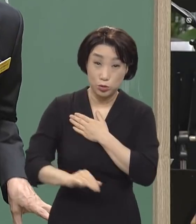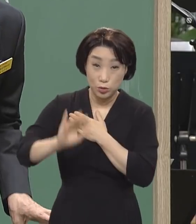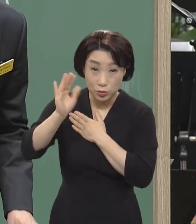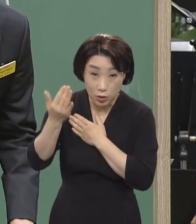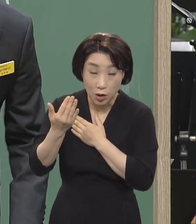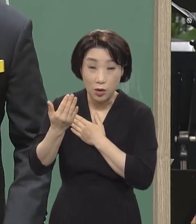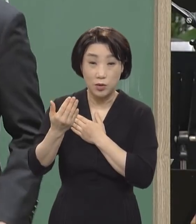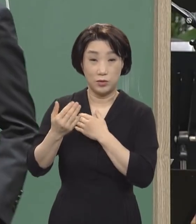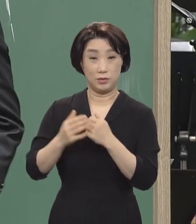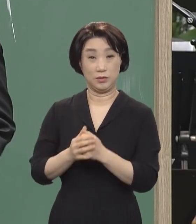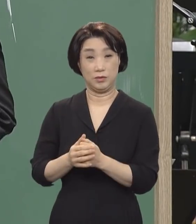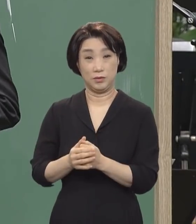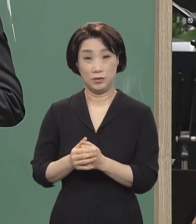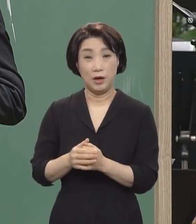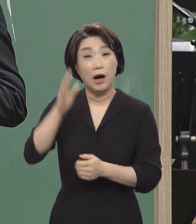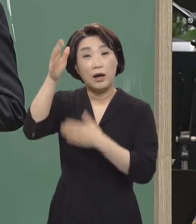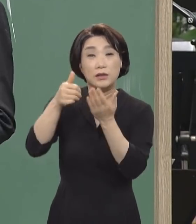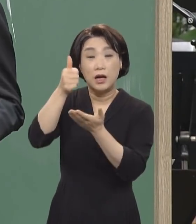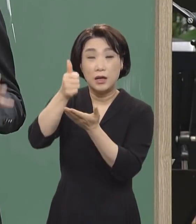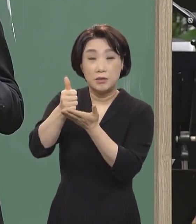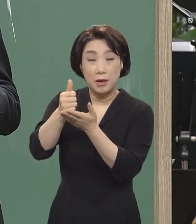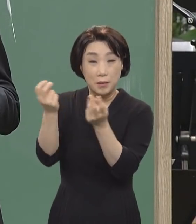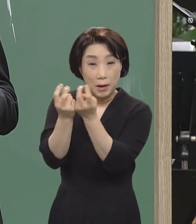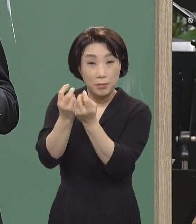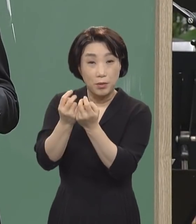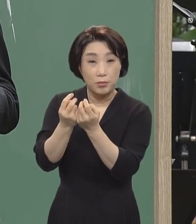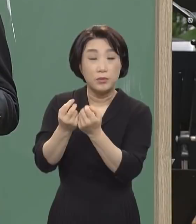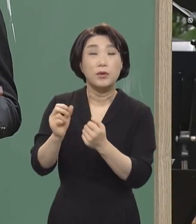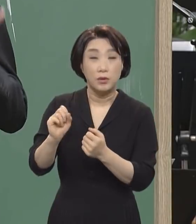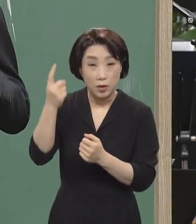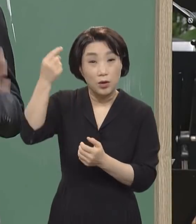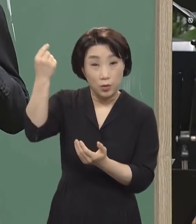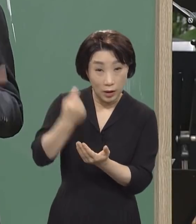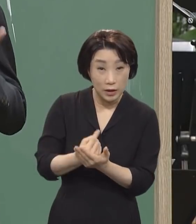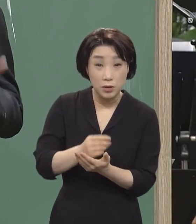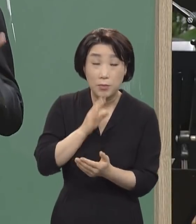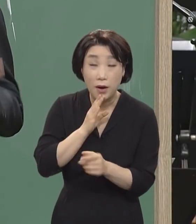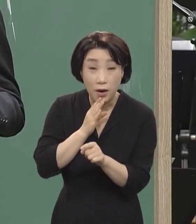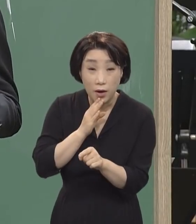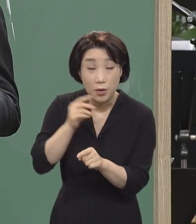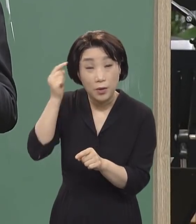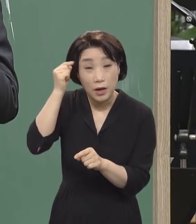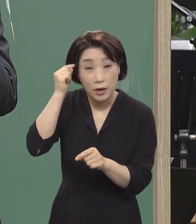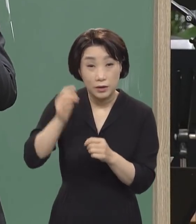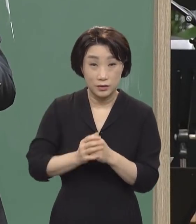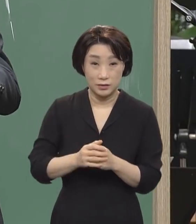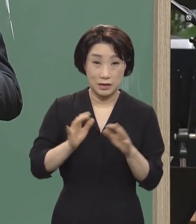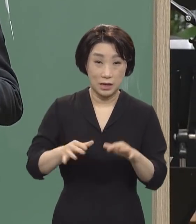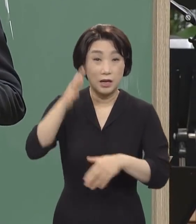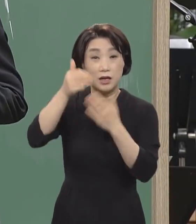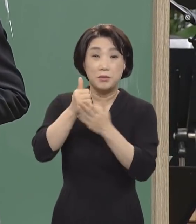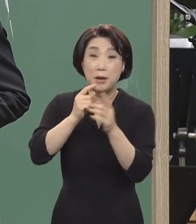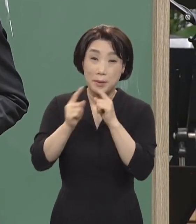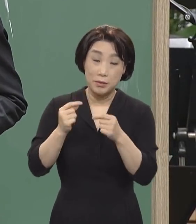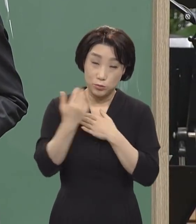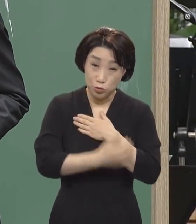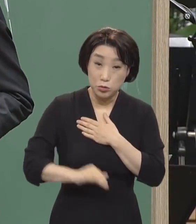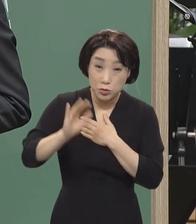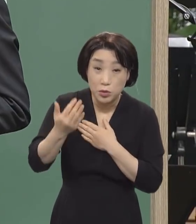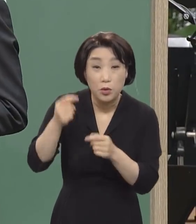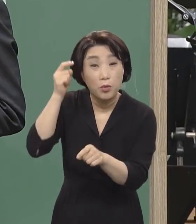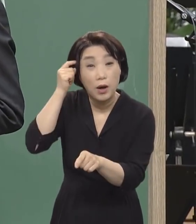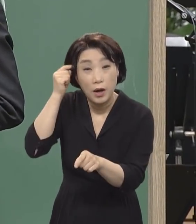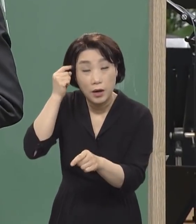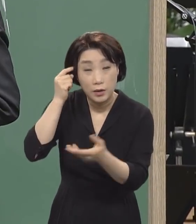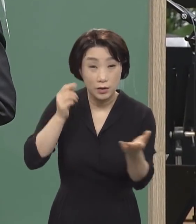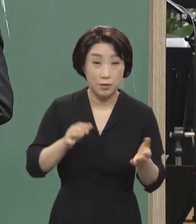육신이 되신 하나님의 수단으로 오신군요 왜 하나님이 말씀이 육신이 됐느냐